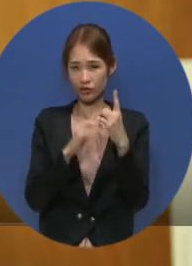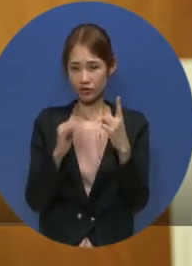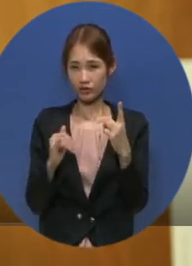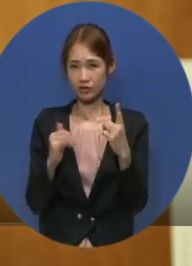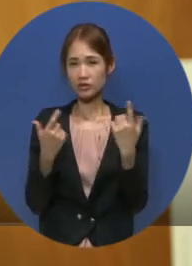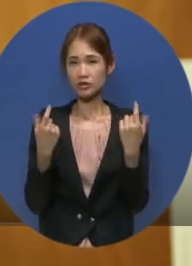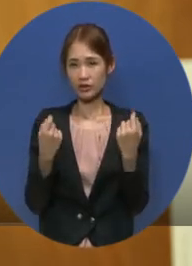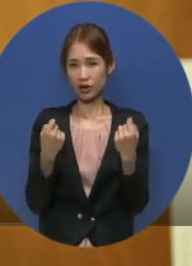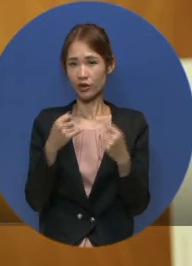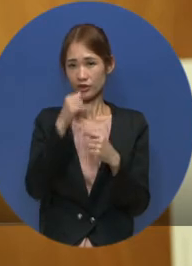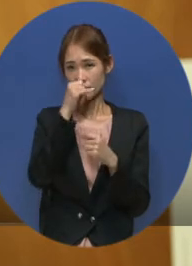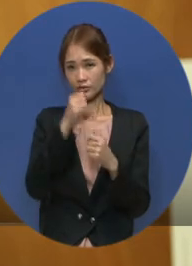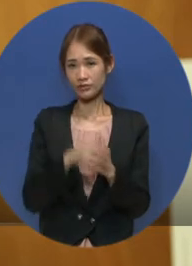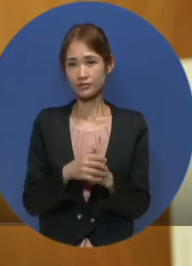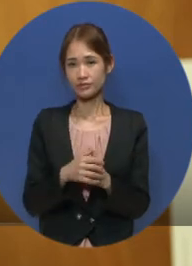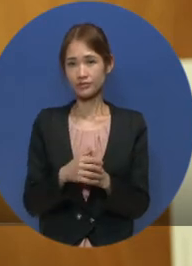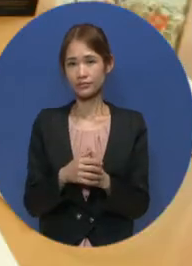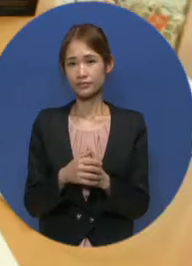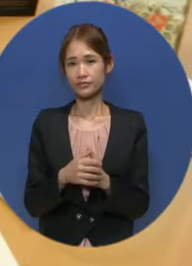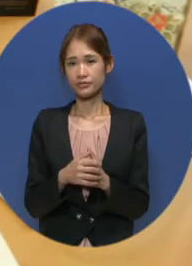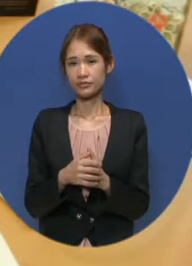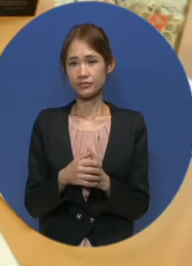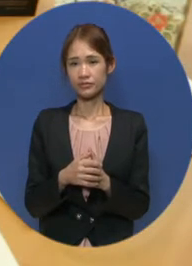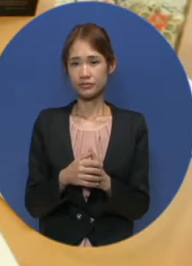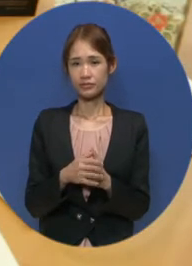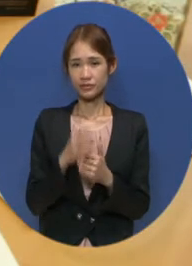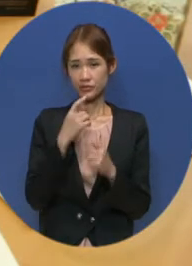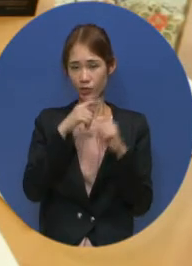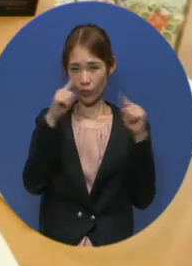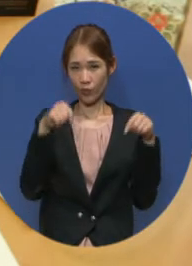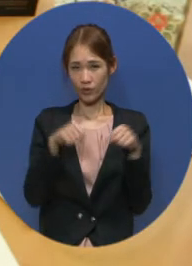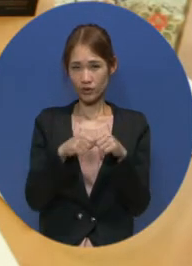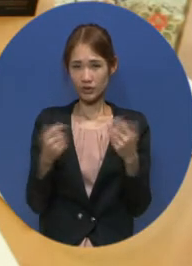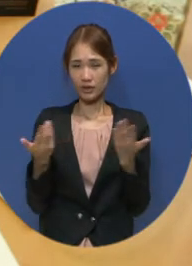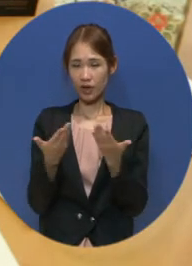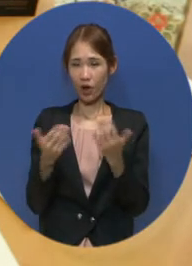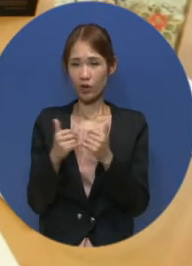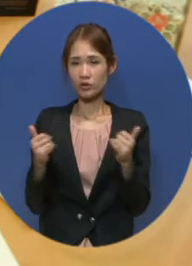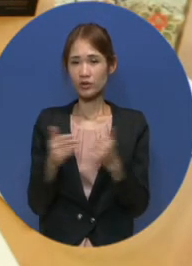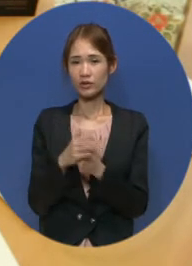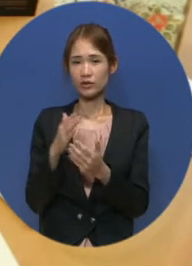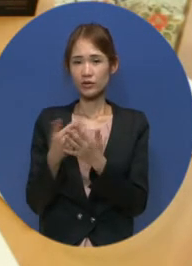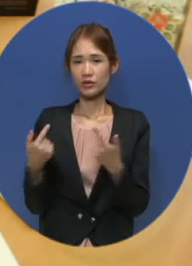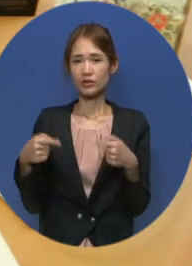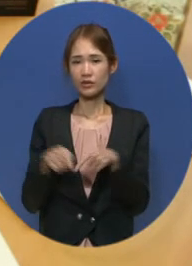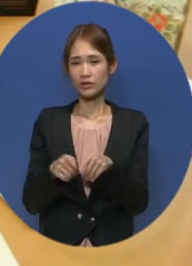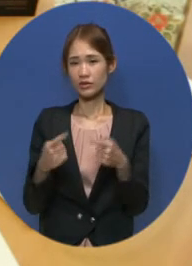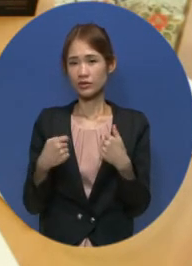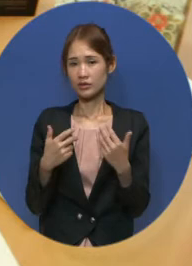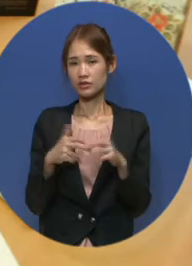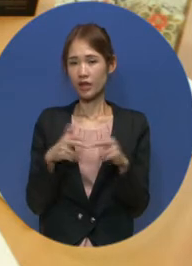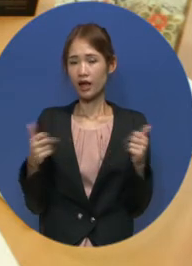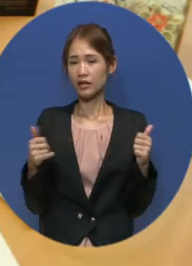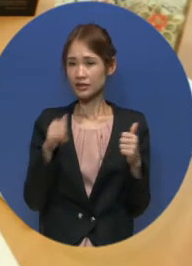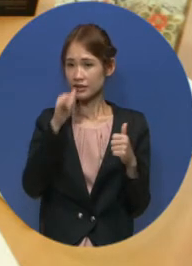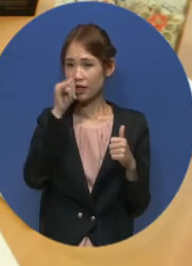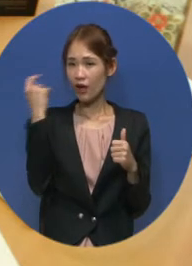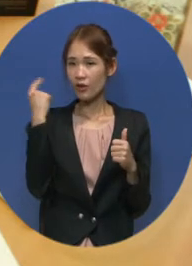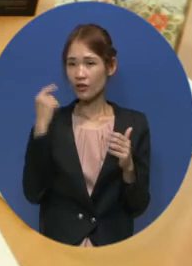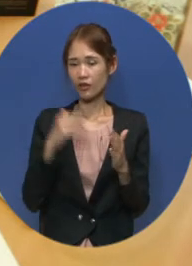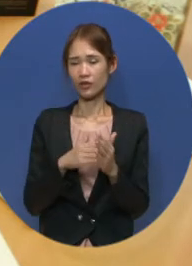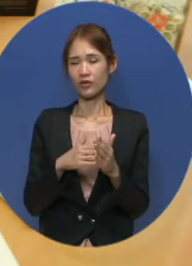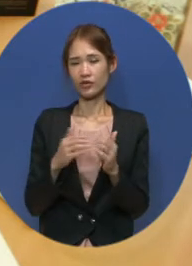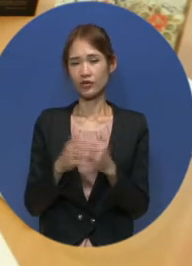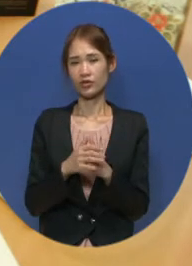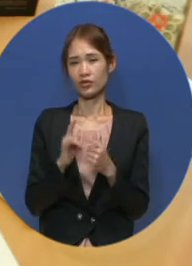1분이 지금 구성되어 있습니다. 네. 이 종이를 접는 직원분들 말고도 네네. 여기와 함께 해주시는 장애인 근로자가 있다고 들었어요. 네네네.